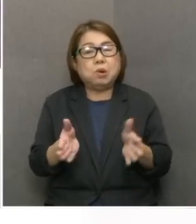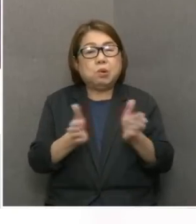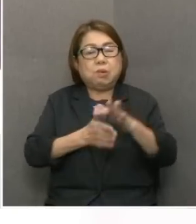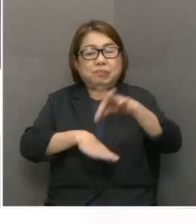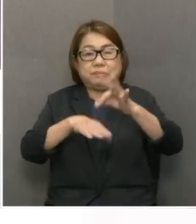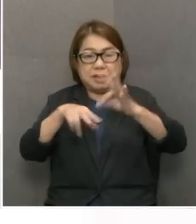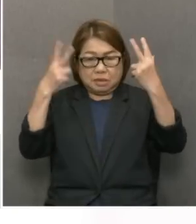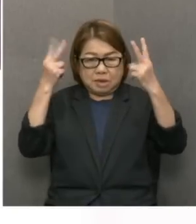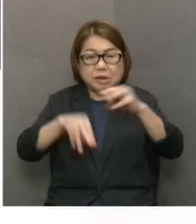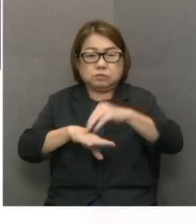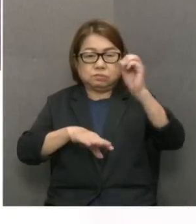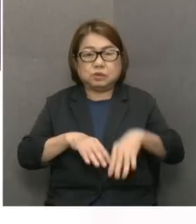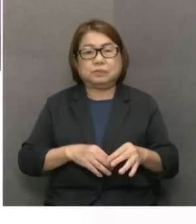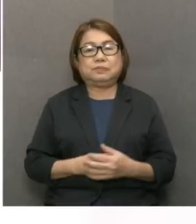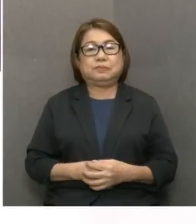ได้